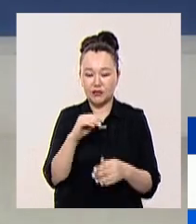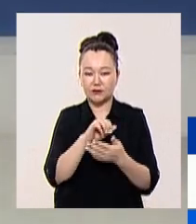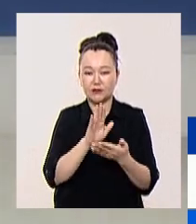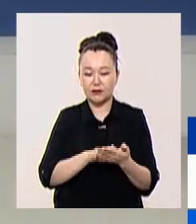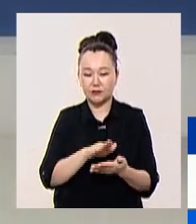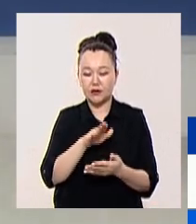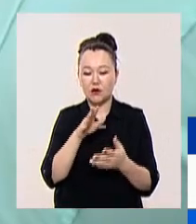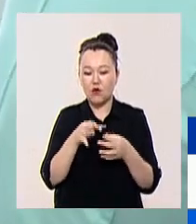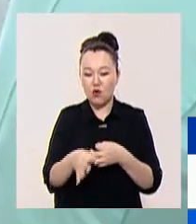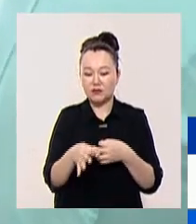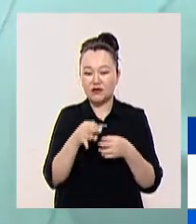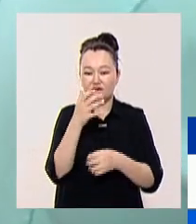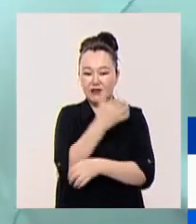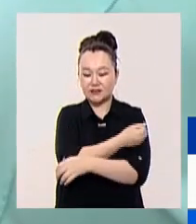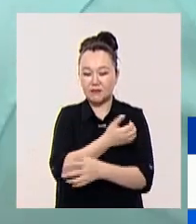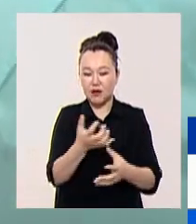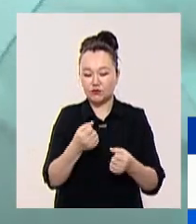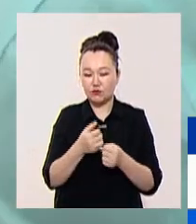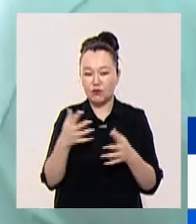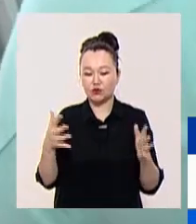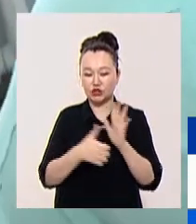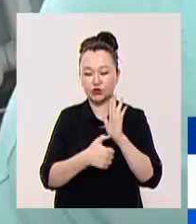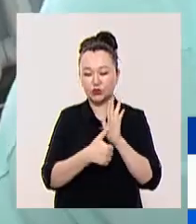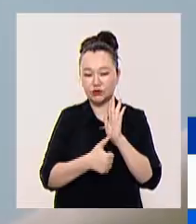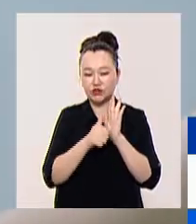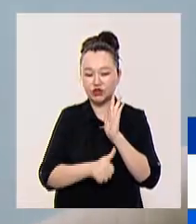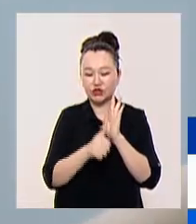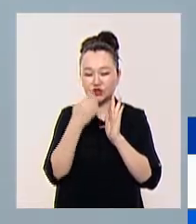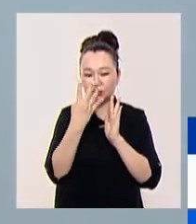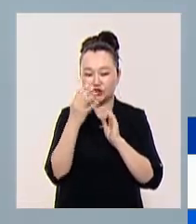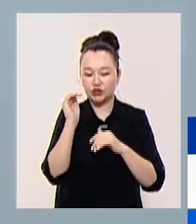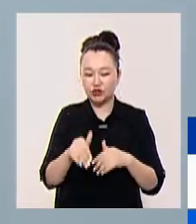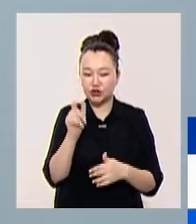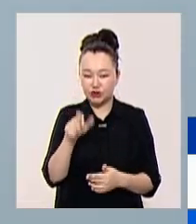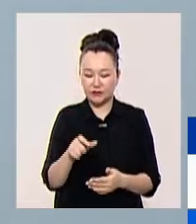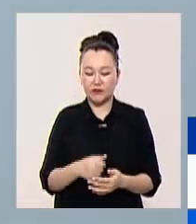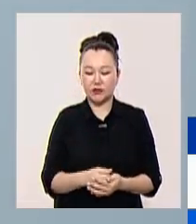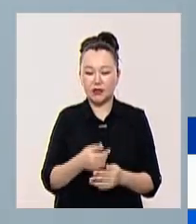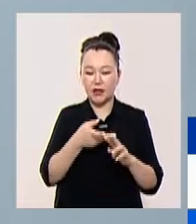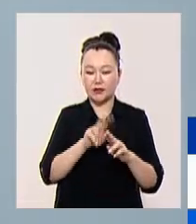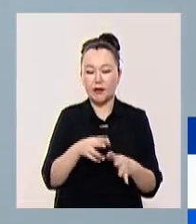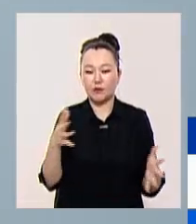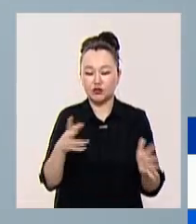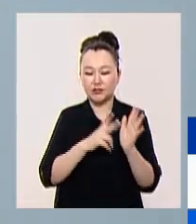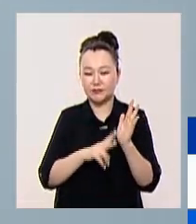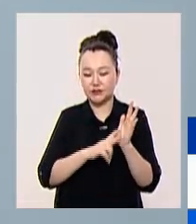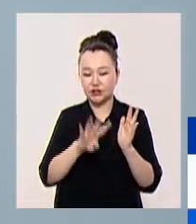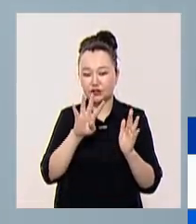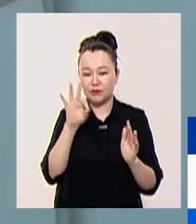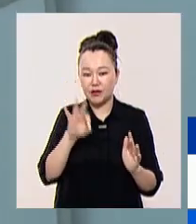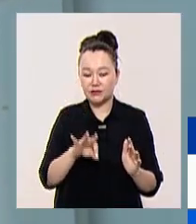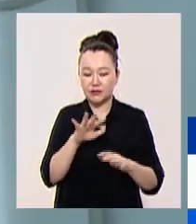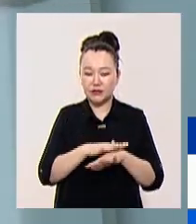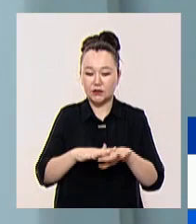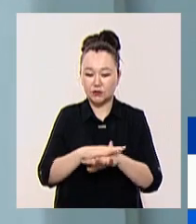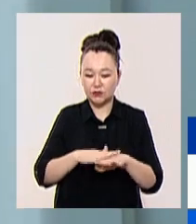сегодня в области вакцину от COVID получили больше 664 тысяч человек. Это больше 74%